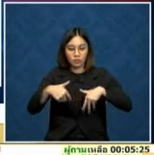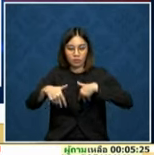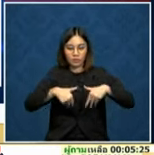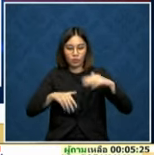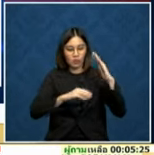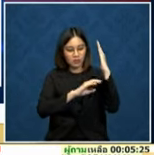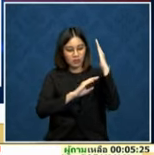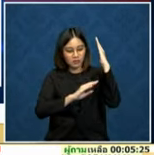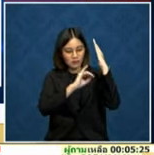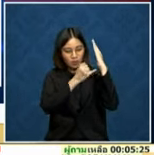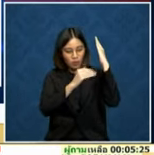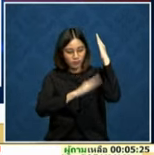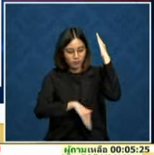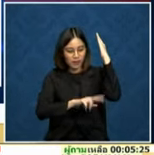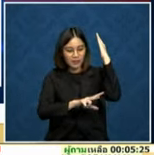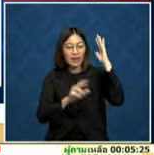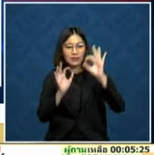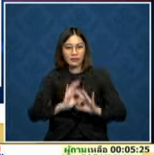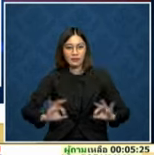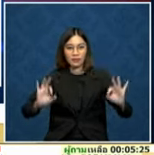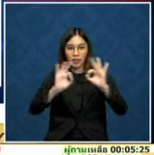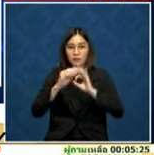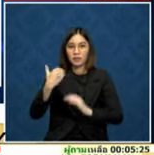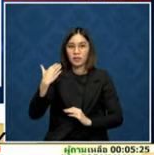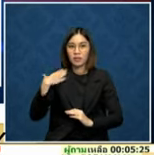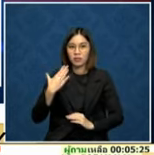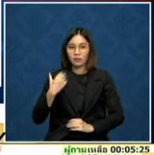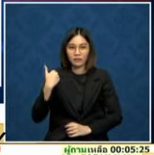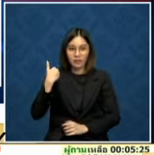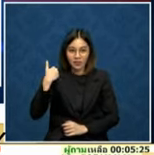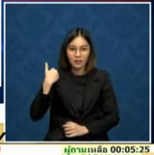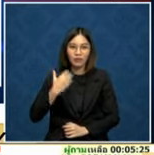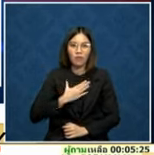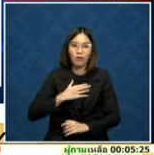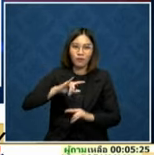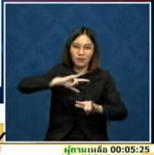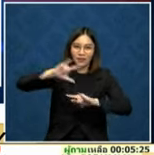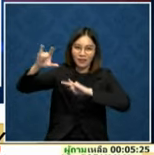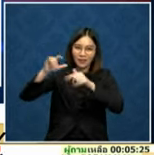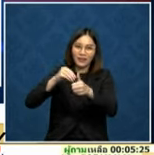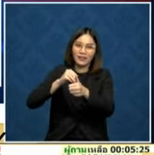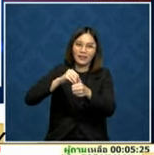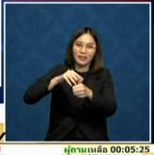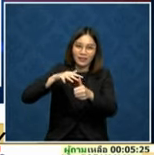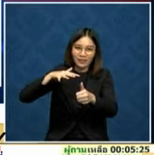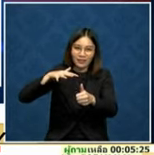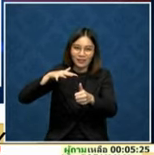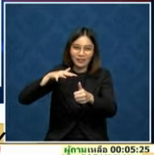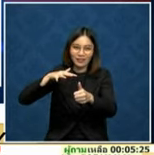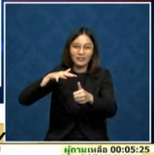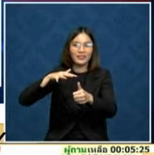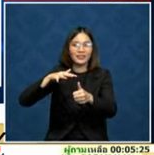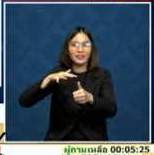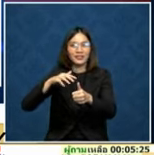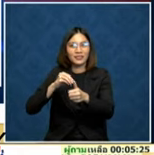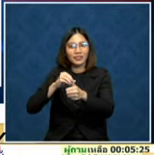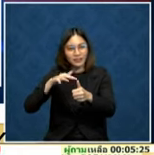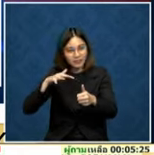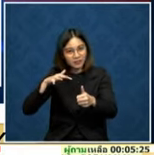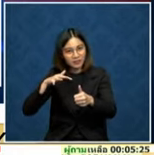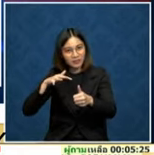ใต้ผมจะเดิทางไปคุยกัผู้นำ เป็